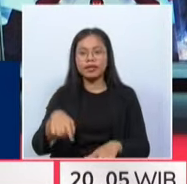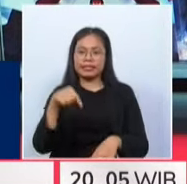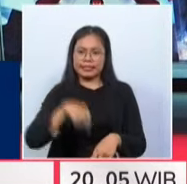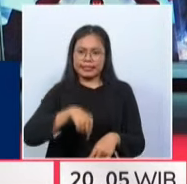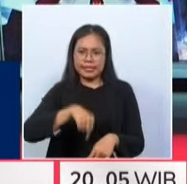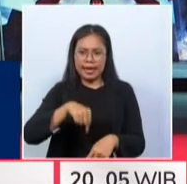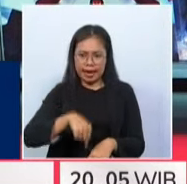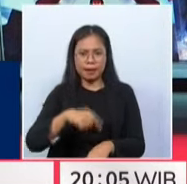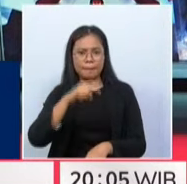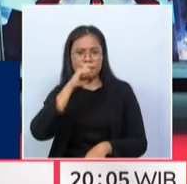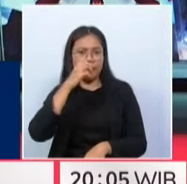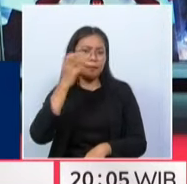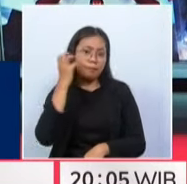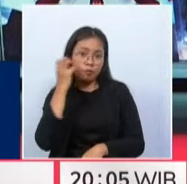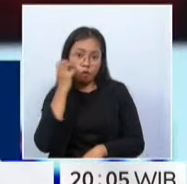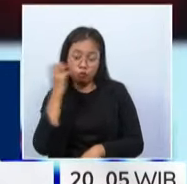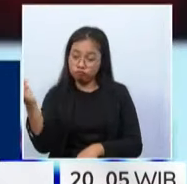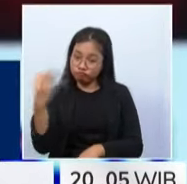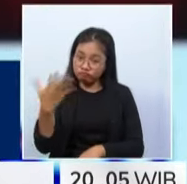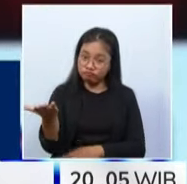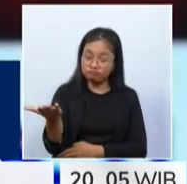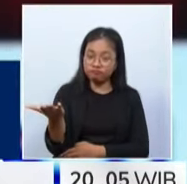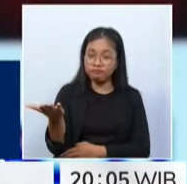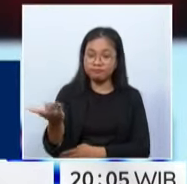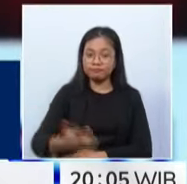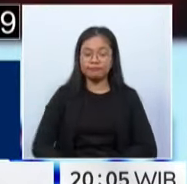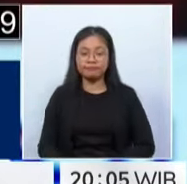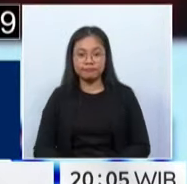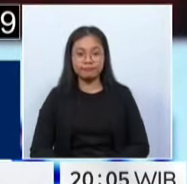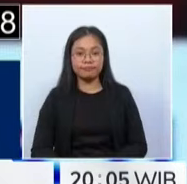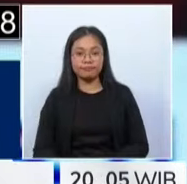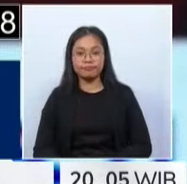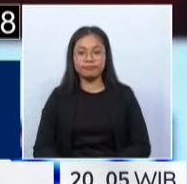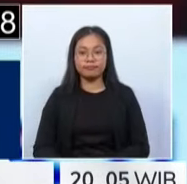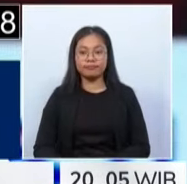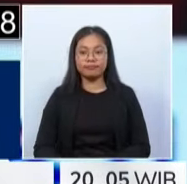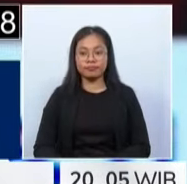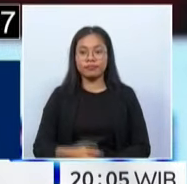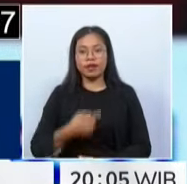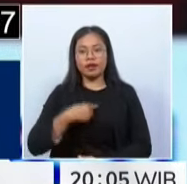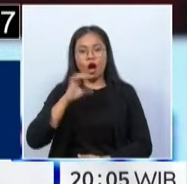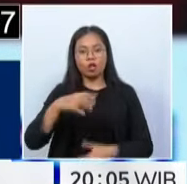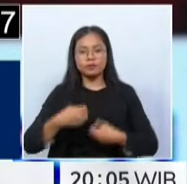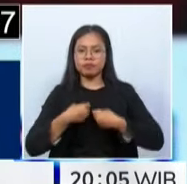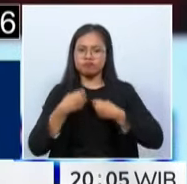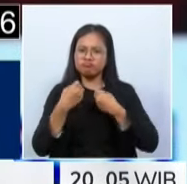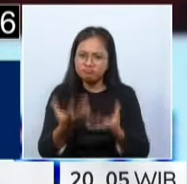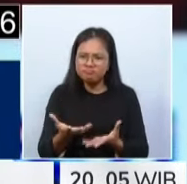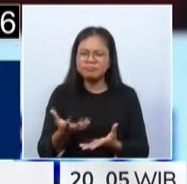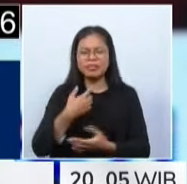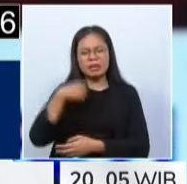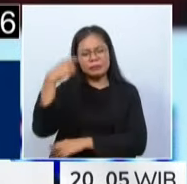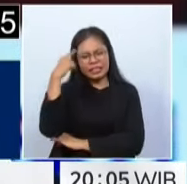Bapak menit dimulai ketika berbicara baik ya Sekali lagi saya harus mengatakan saya kok